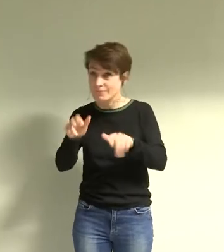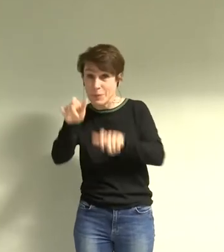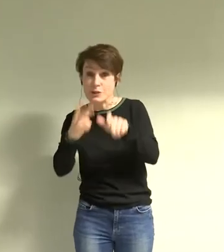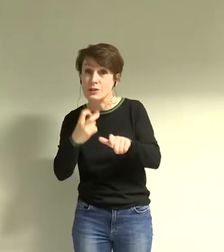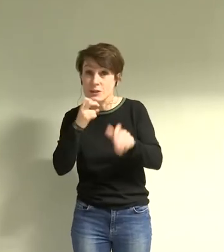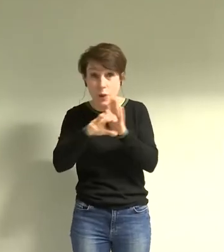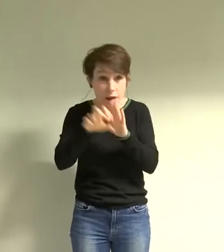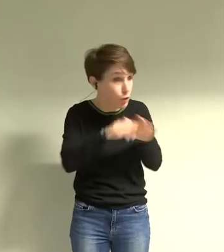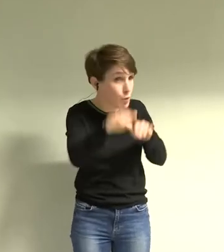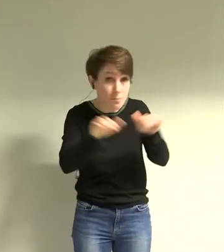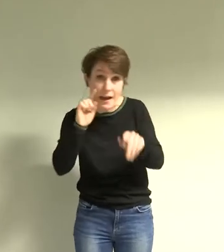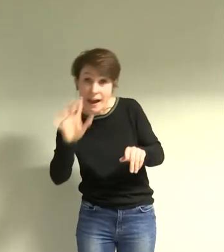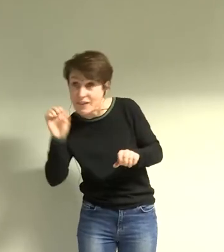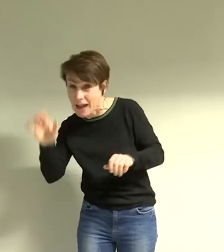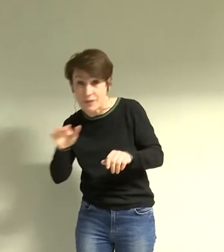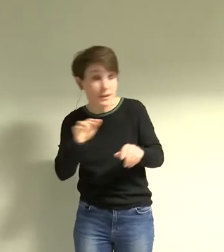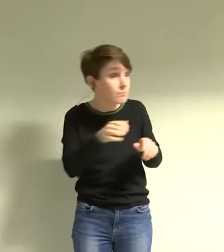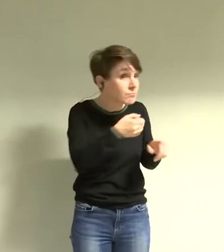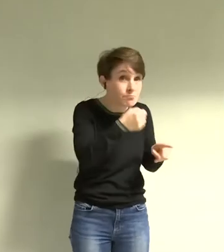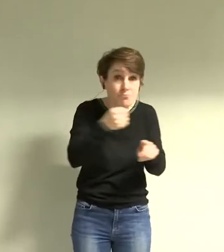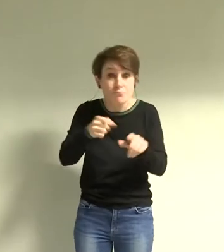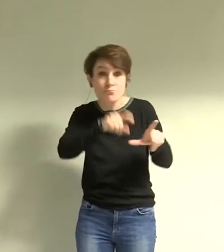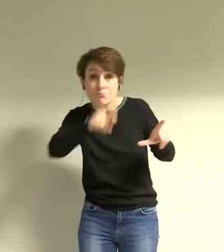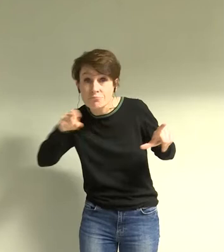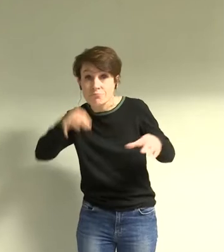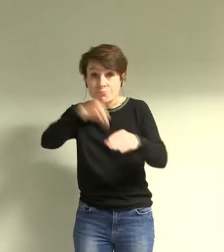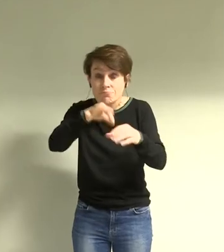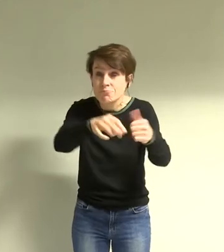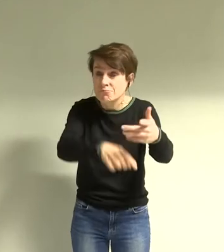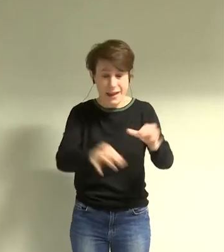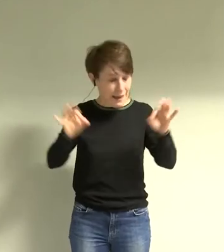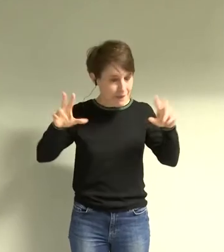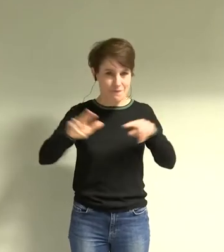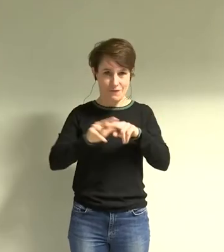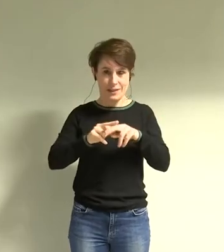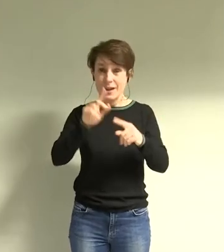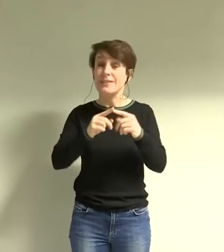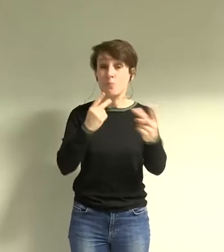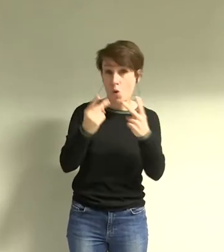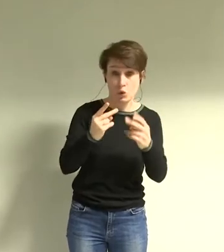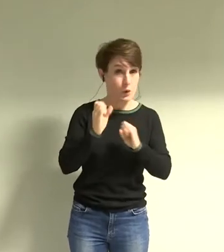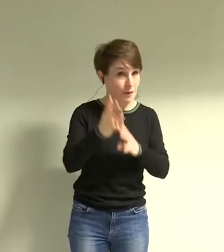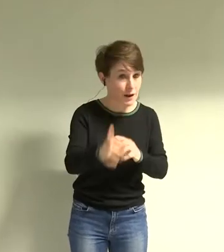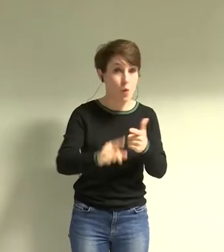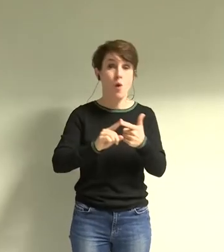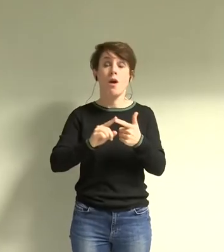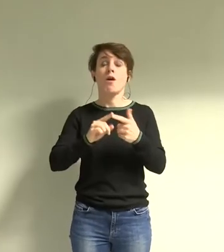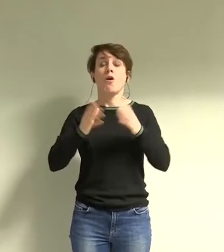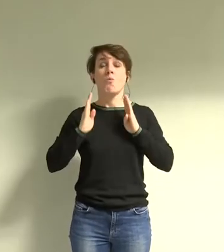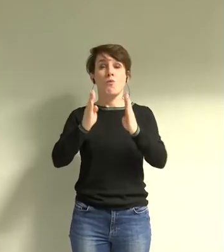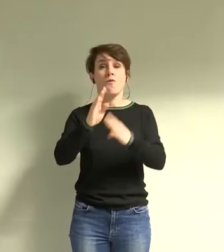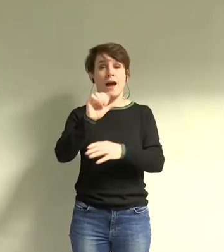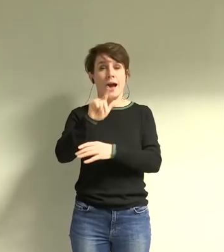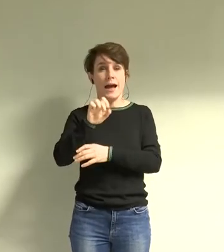qu'il s'agisse des autoroutes à vélo que ce soit sur agutte sembat ou les quais qu'il